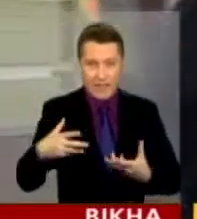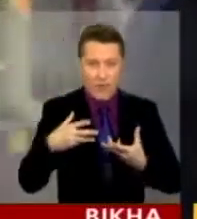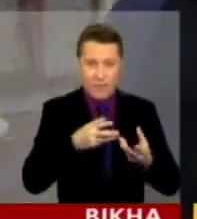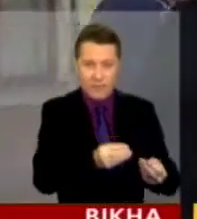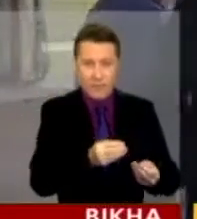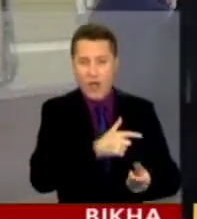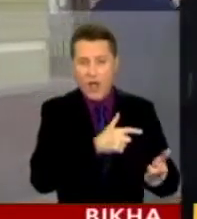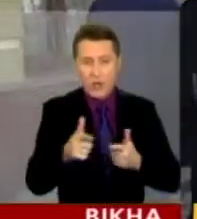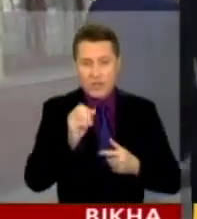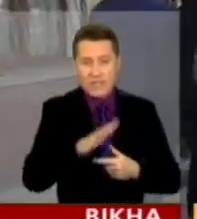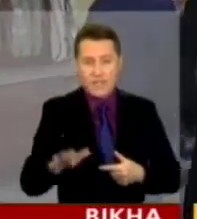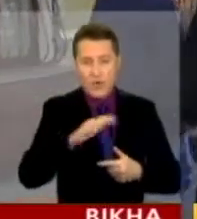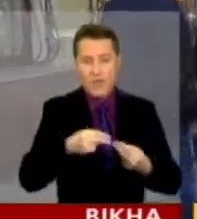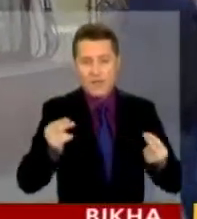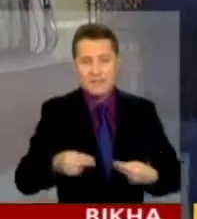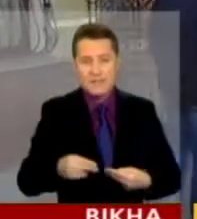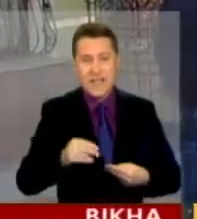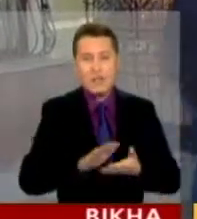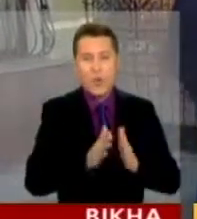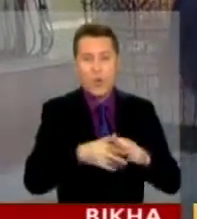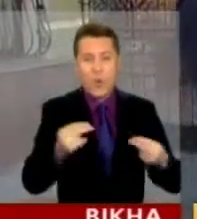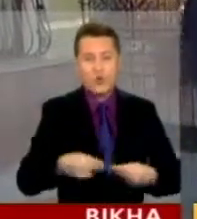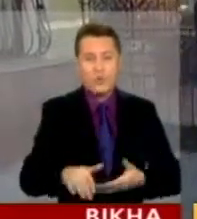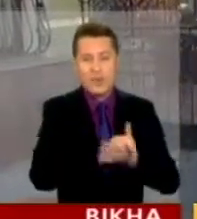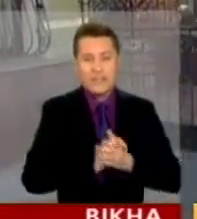Європи підписати угоду про асоціацію з Україною.